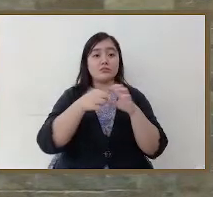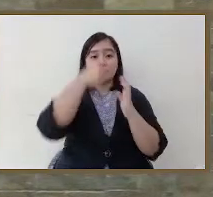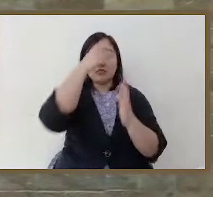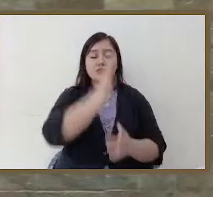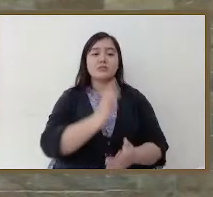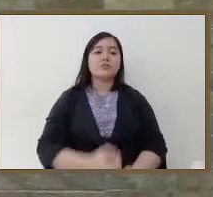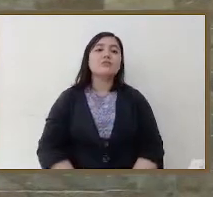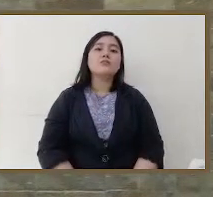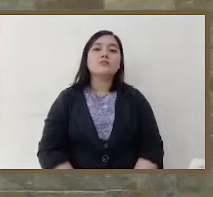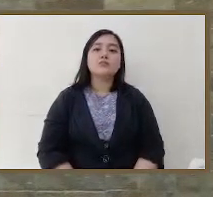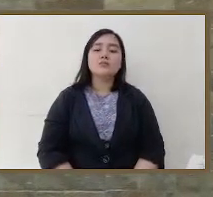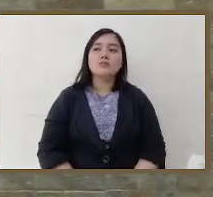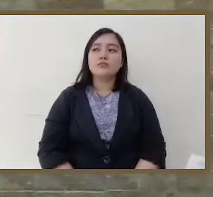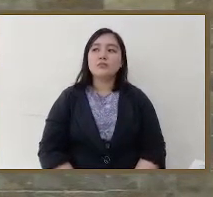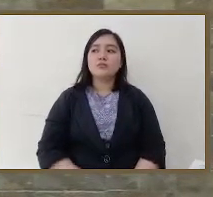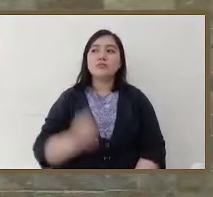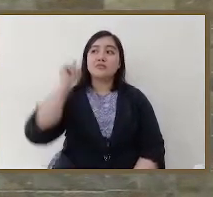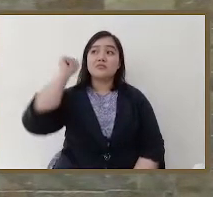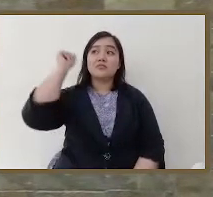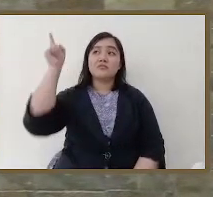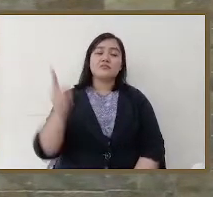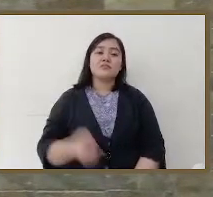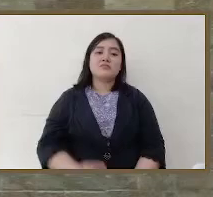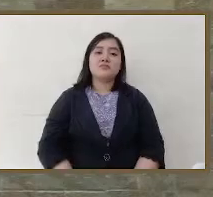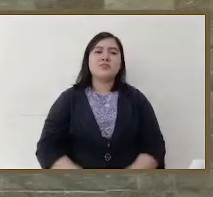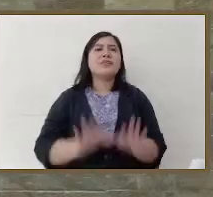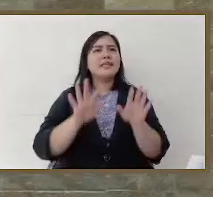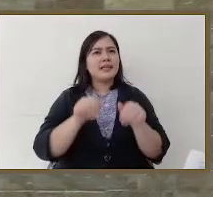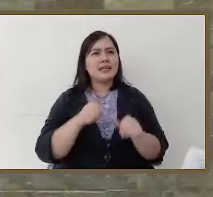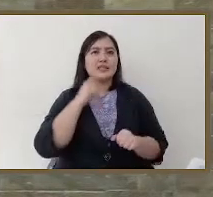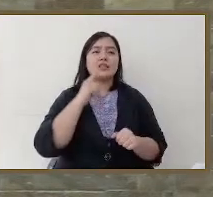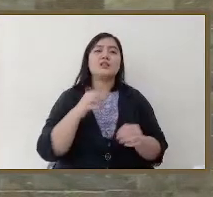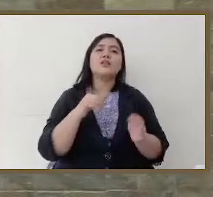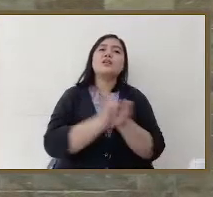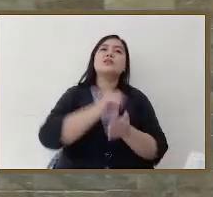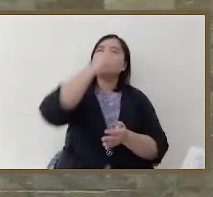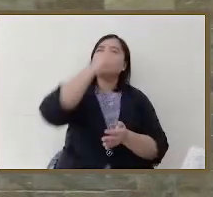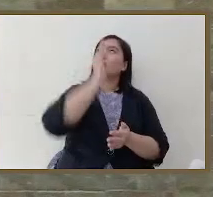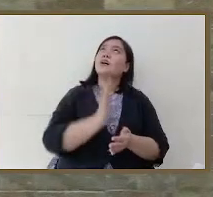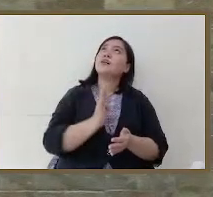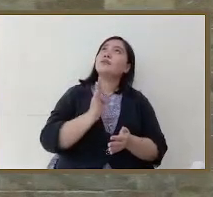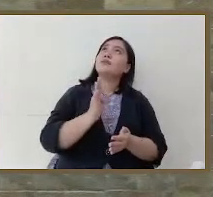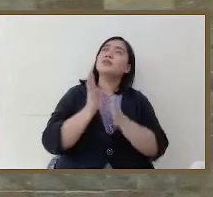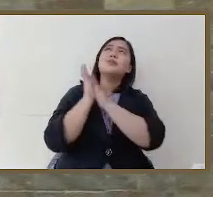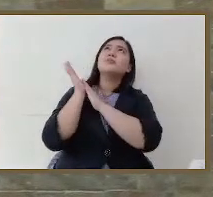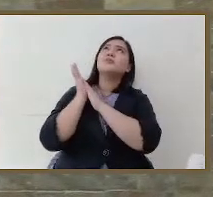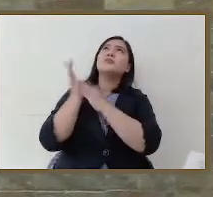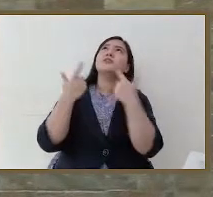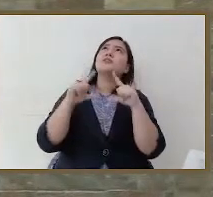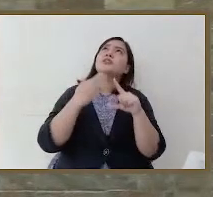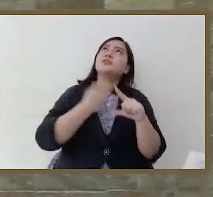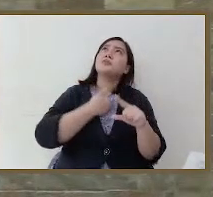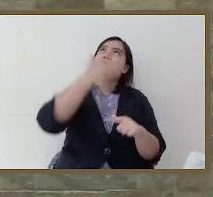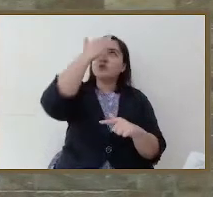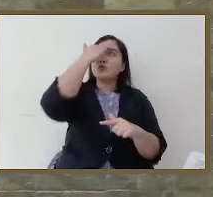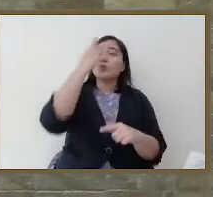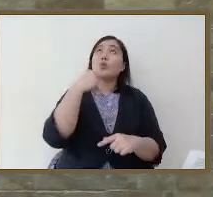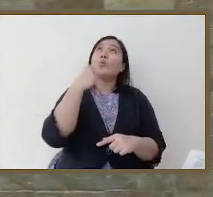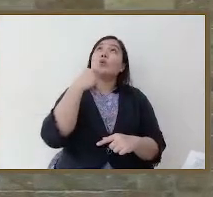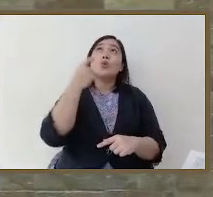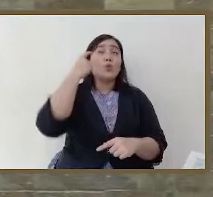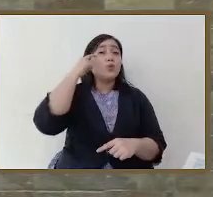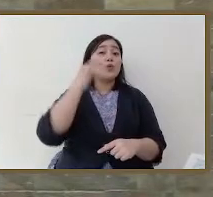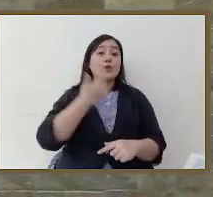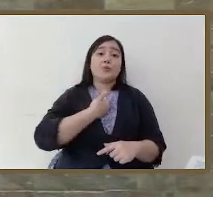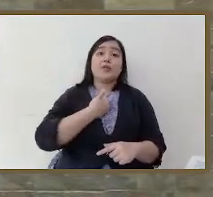Hindi ba pwede sabihin mo, oh God, please, let me know kung sino ang nararapat sa akin.